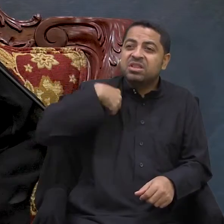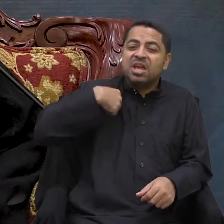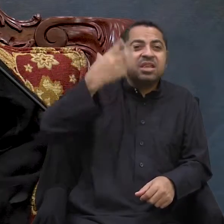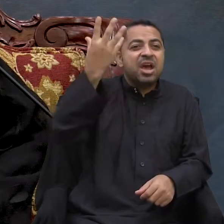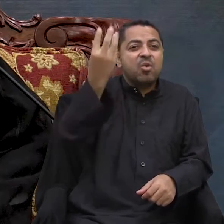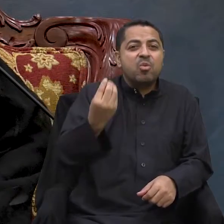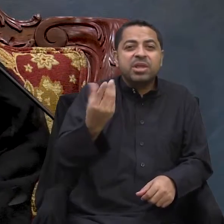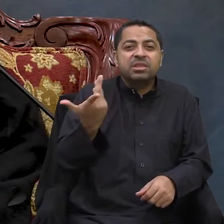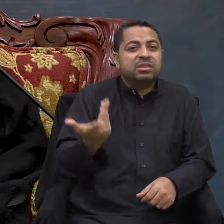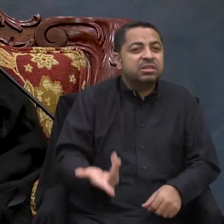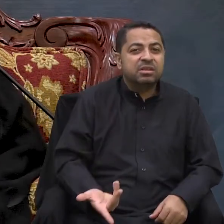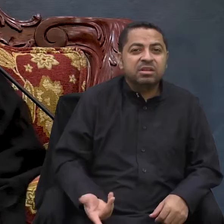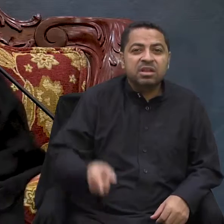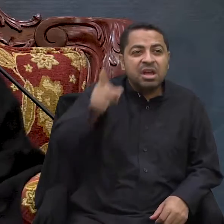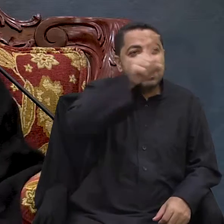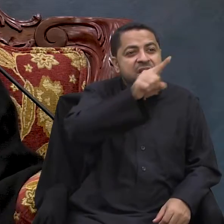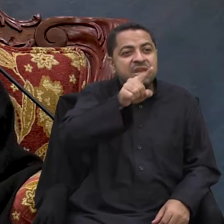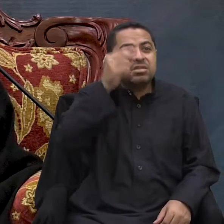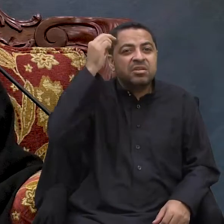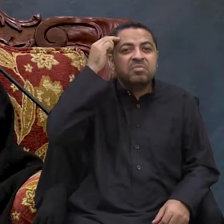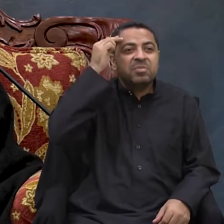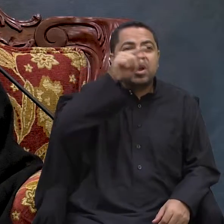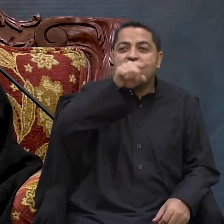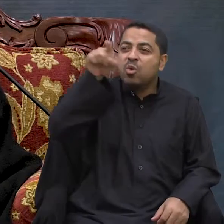أنا ثم ارجعوا